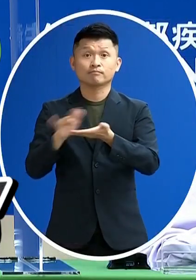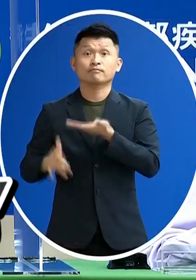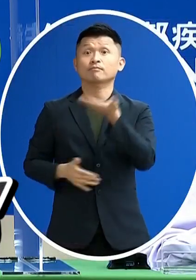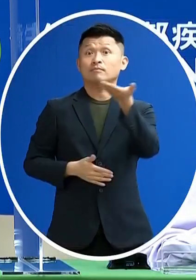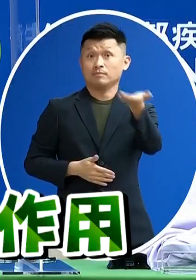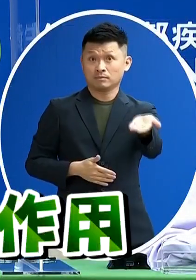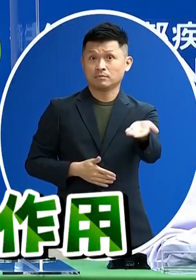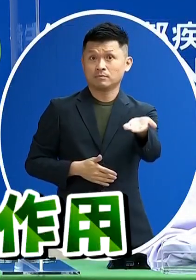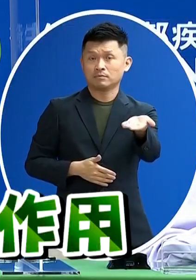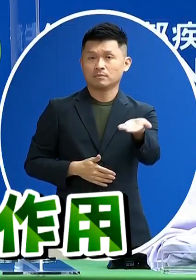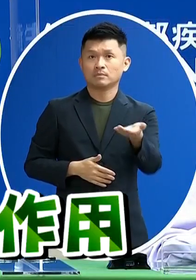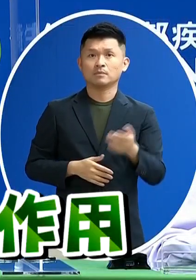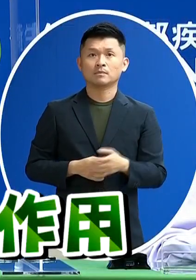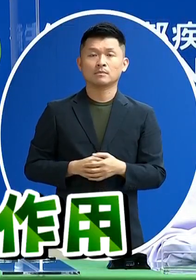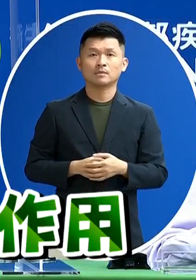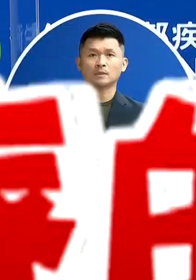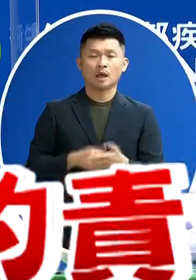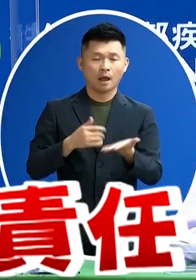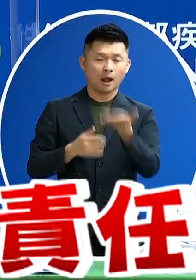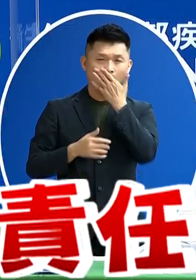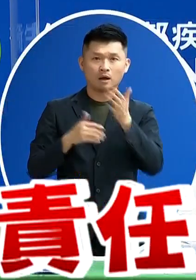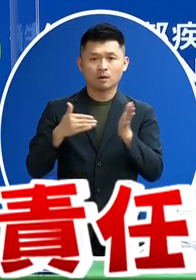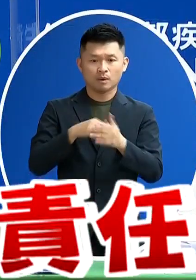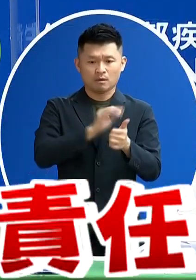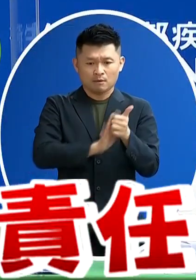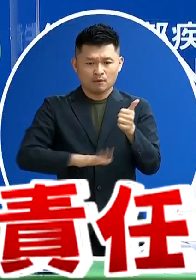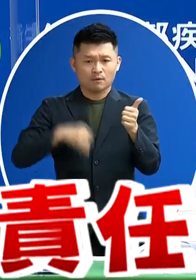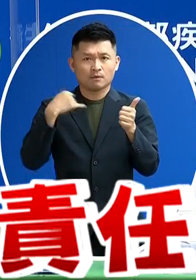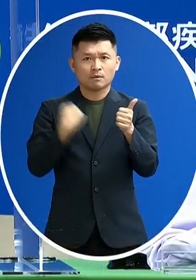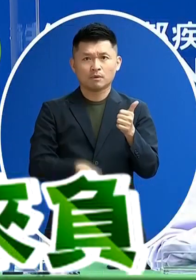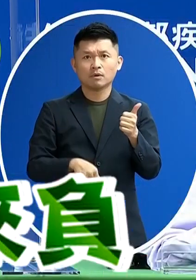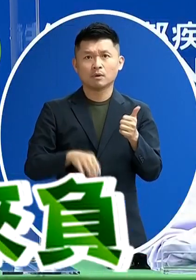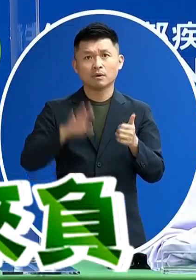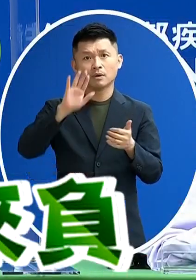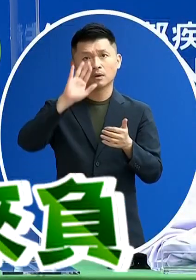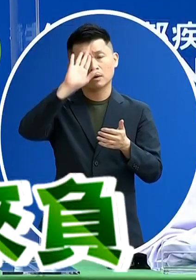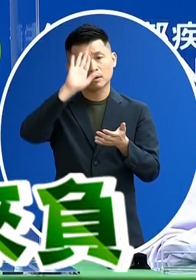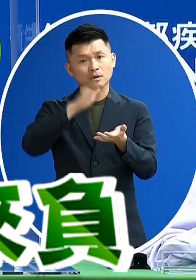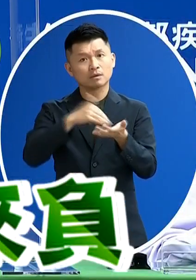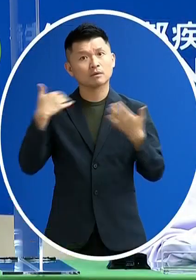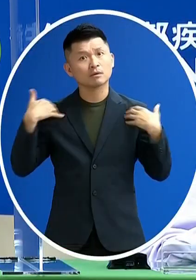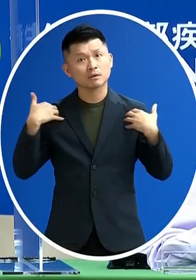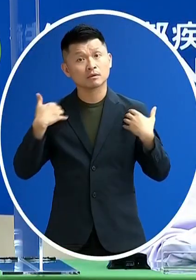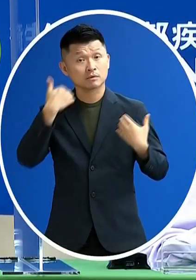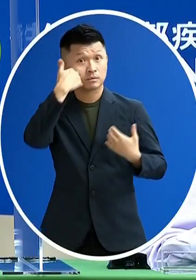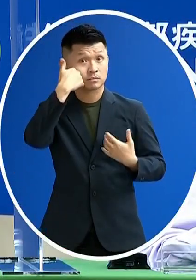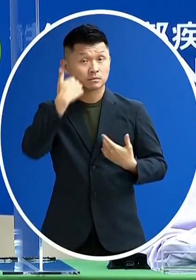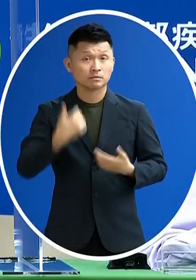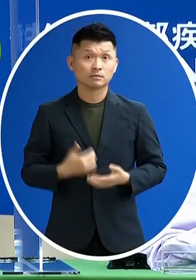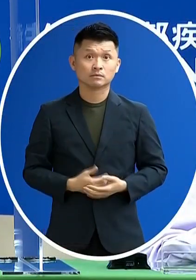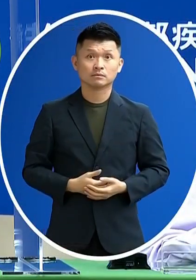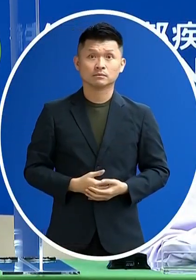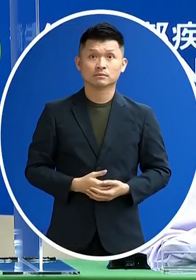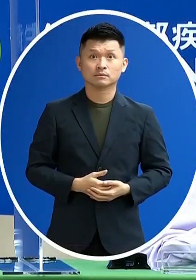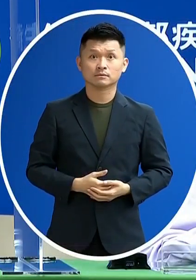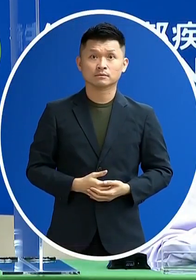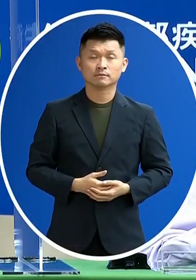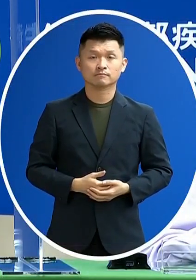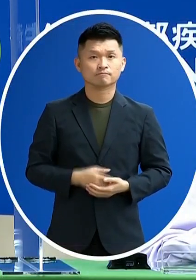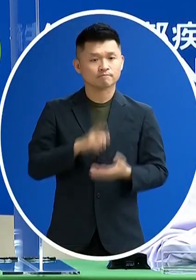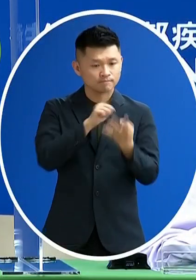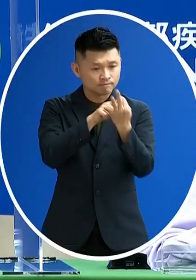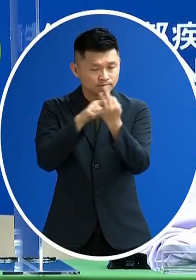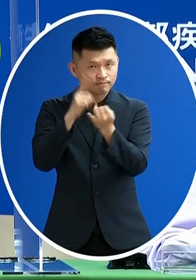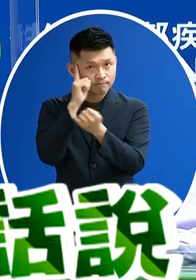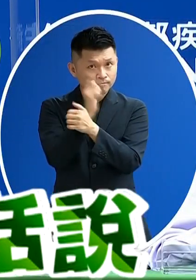药了，那发生了副作用，那这医疗的责任是谁要来负？好，这都是要需要去考